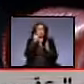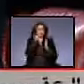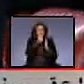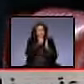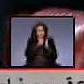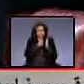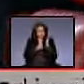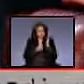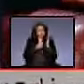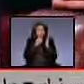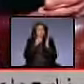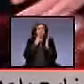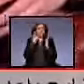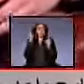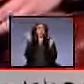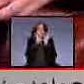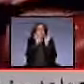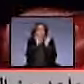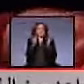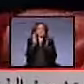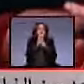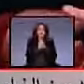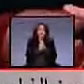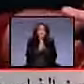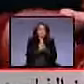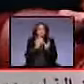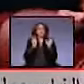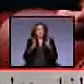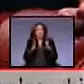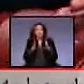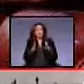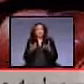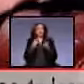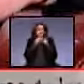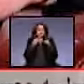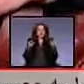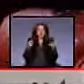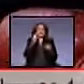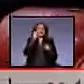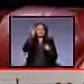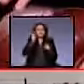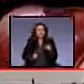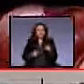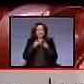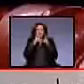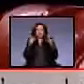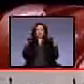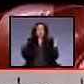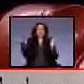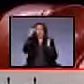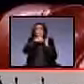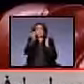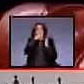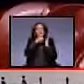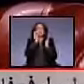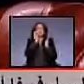السسبنس والرومانسيه والصداقه والرعب في اوقات والانسانيات وطول